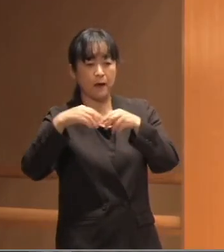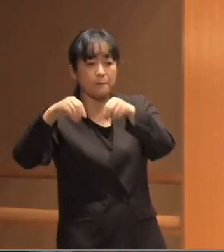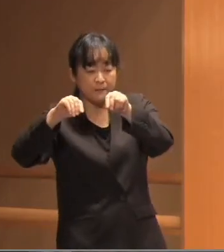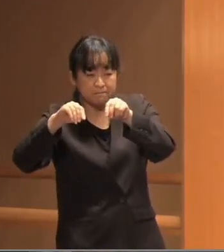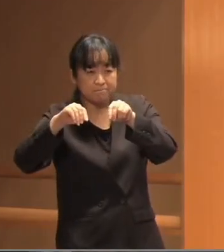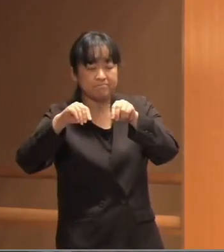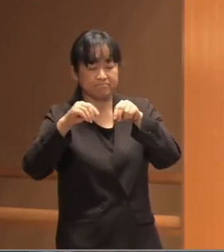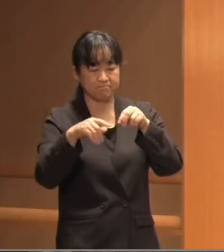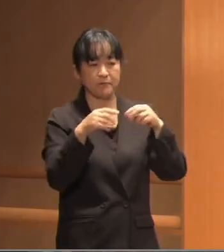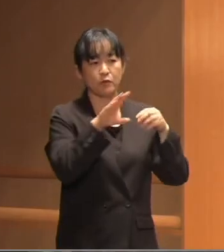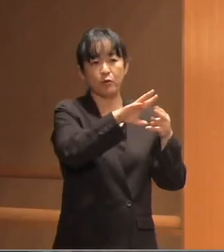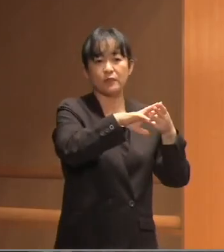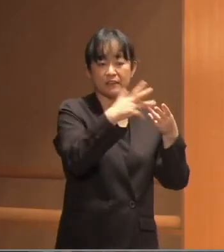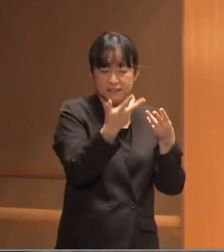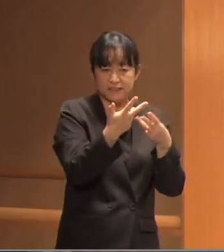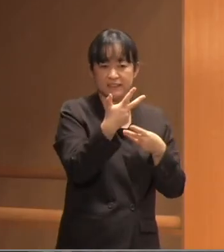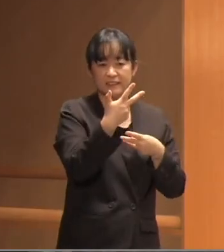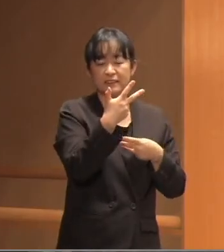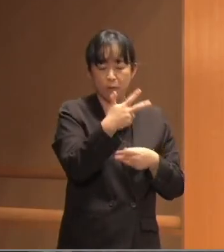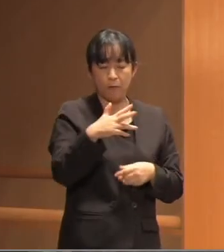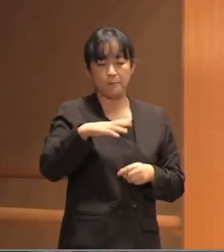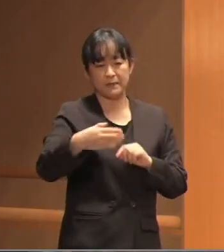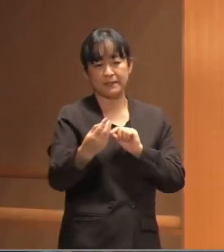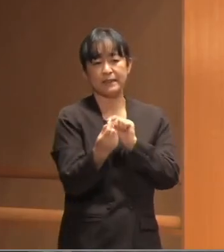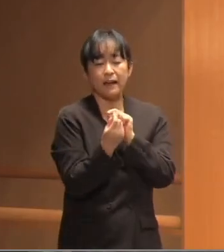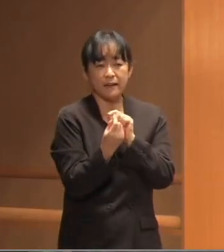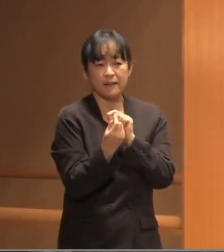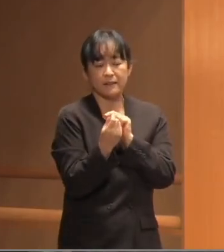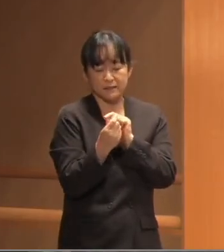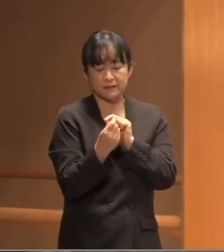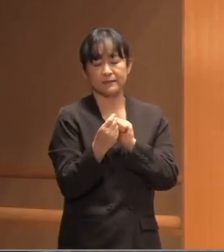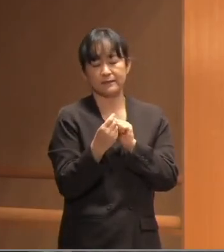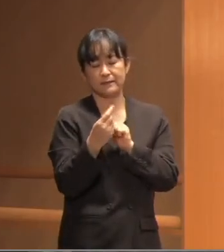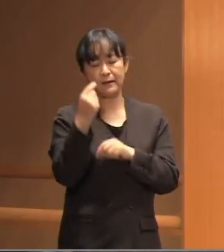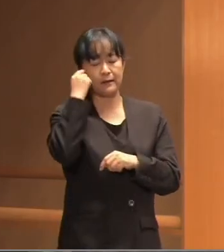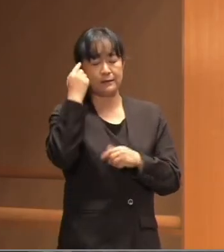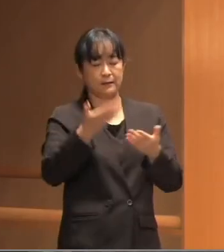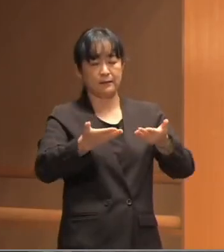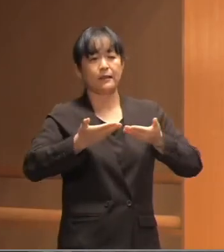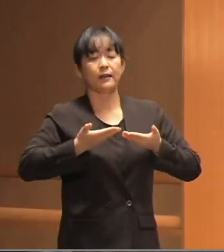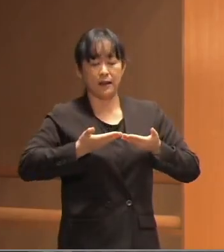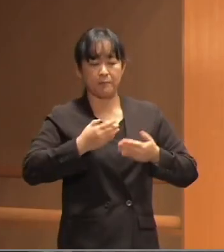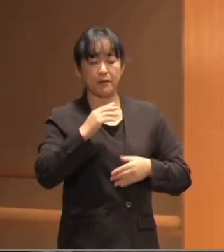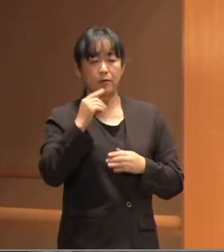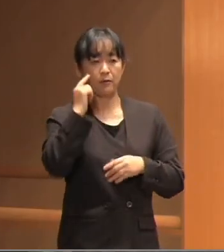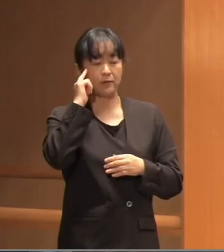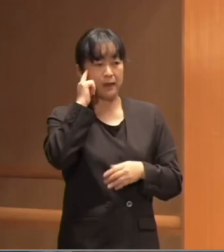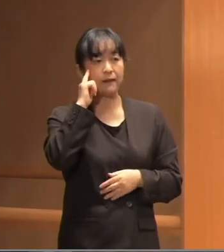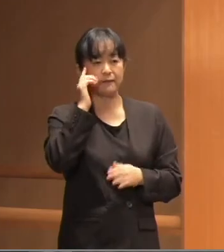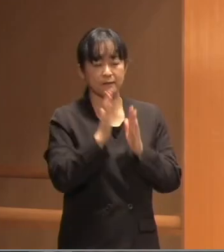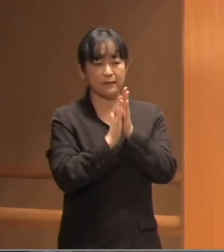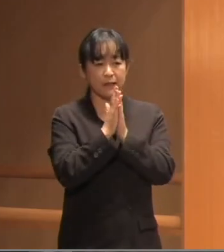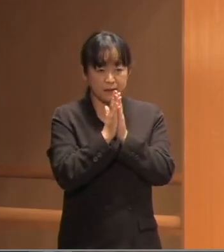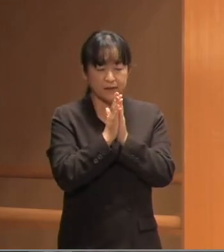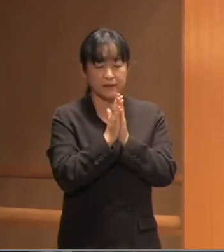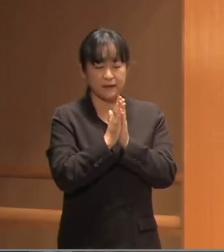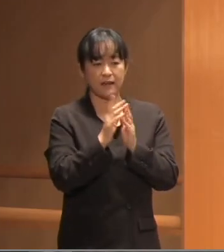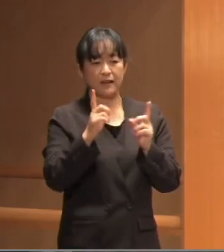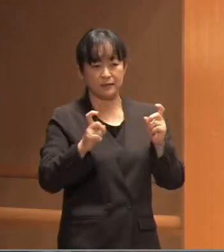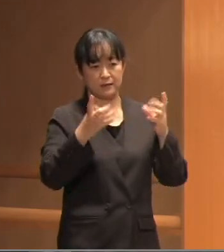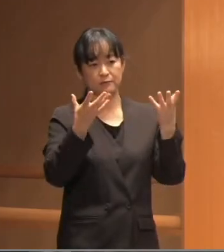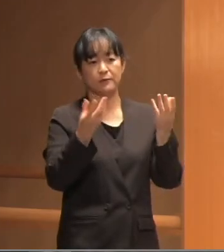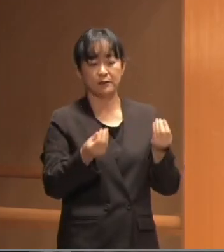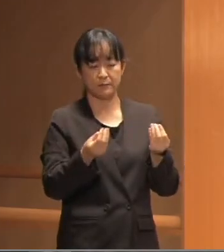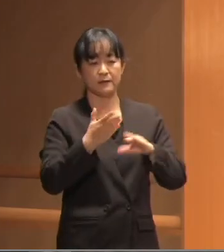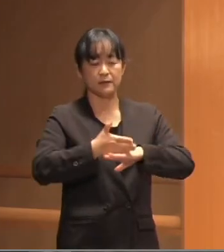田市を身近に感じていただくきっかけになればと願いまして、 ご挨拶とさせていただきます。